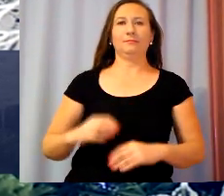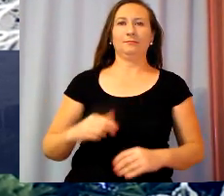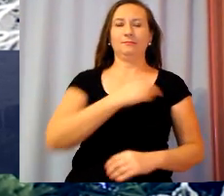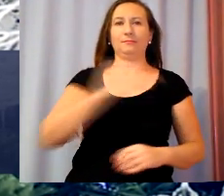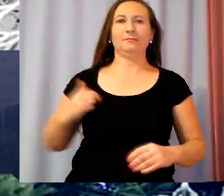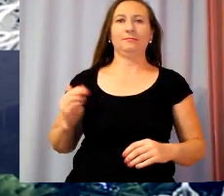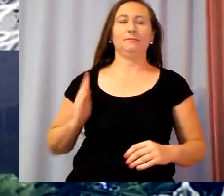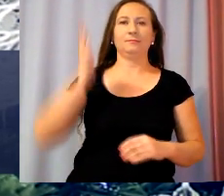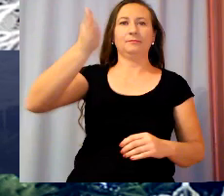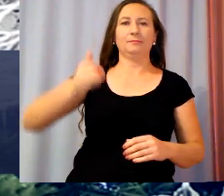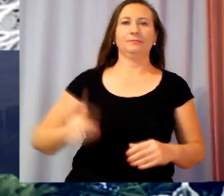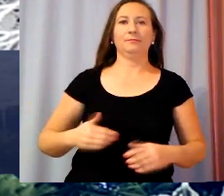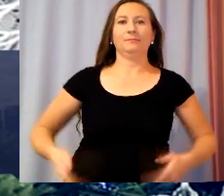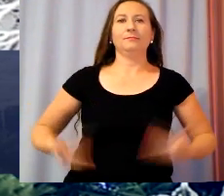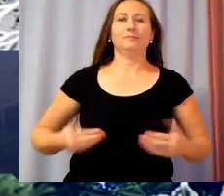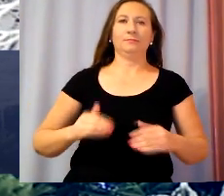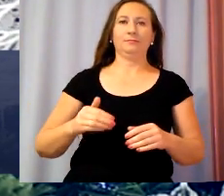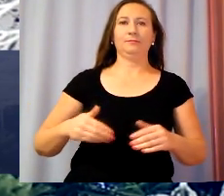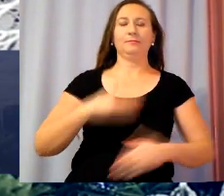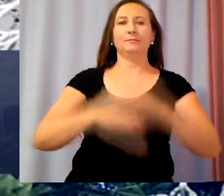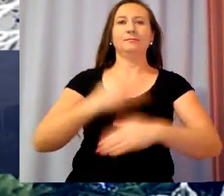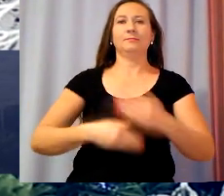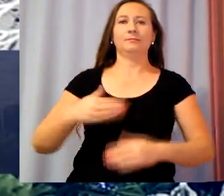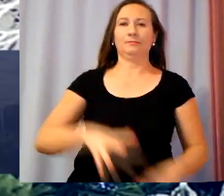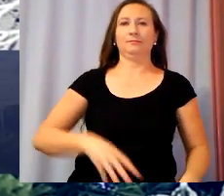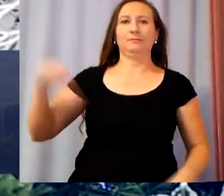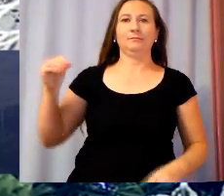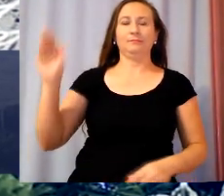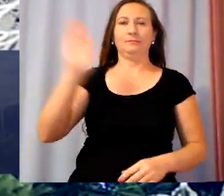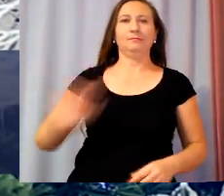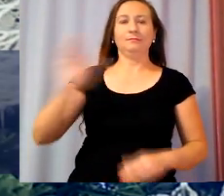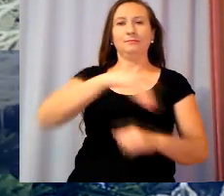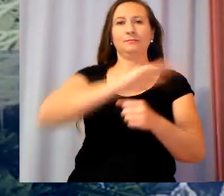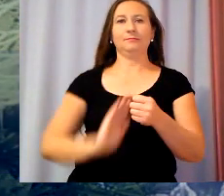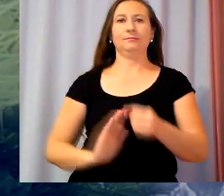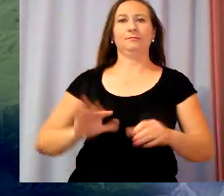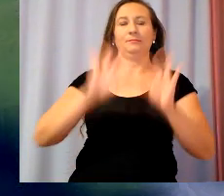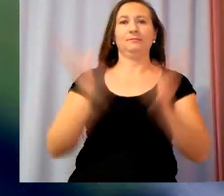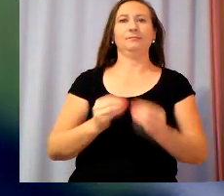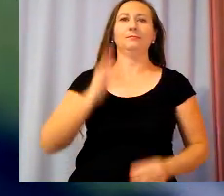Zdrowych, radosnych i szczęśliwych świąt Bożego Narodzenia. Wszystkiego dobrego.